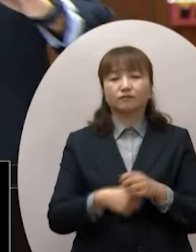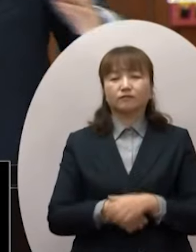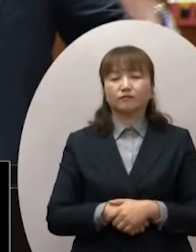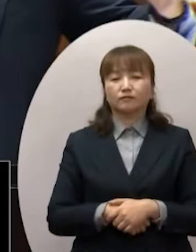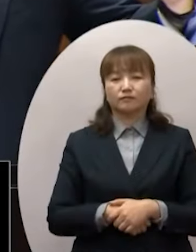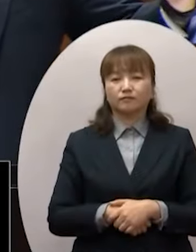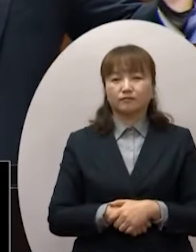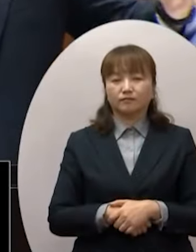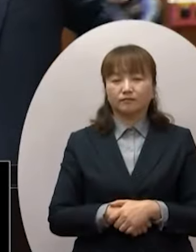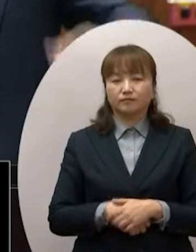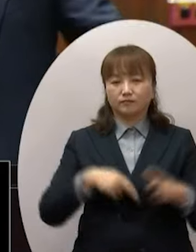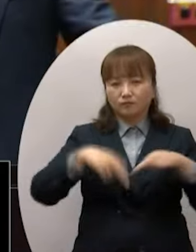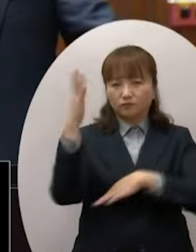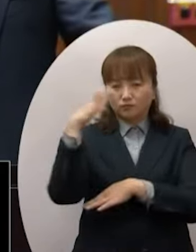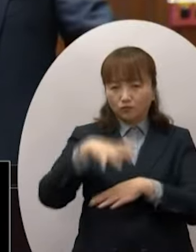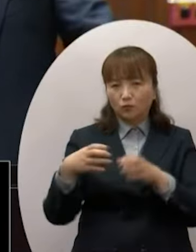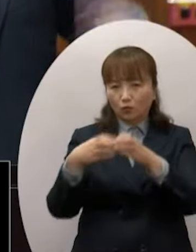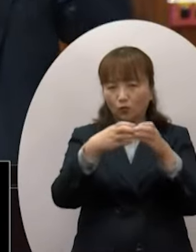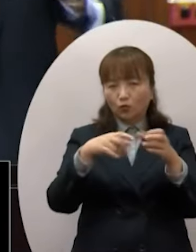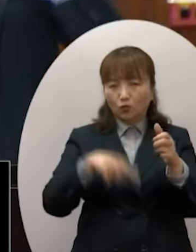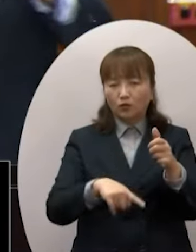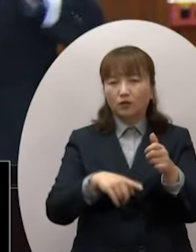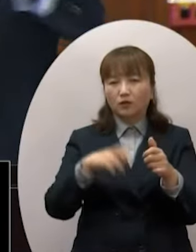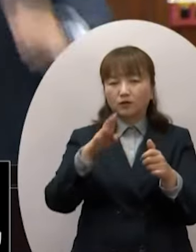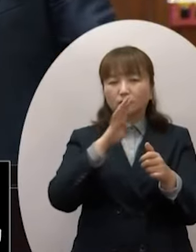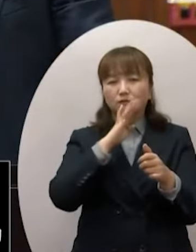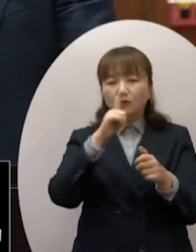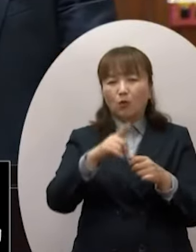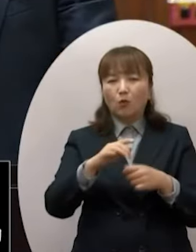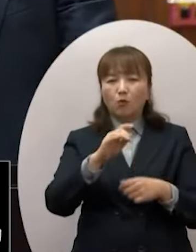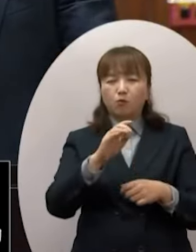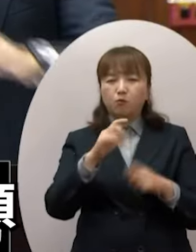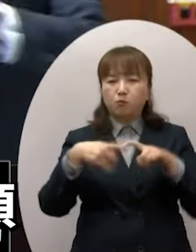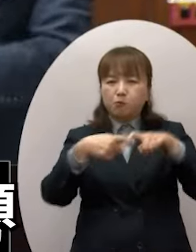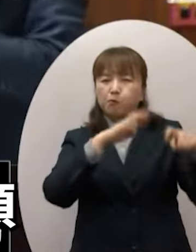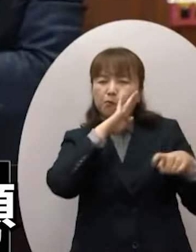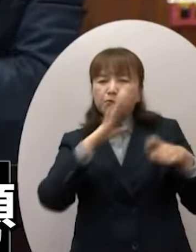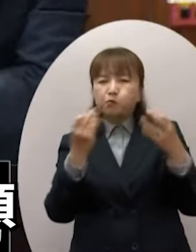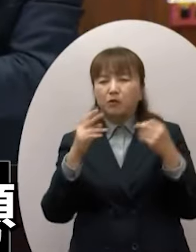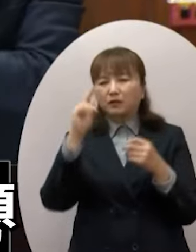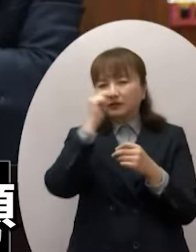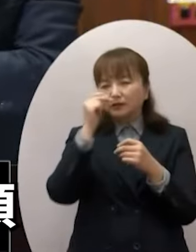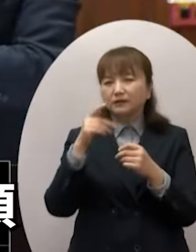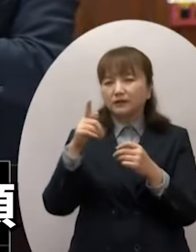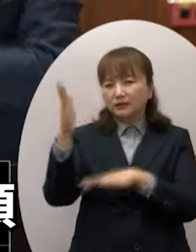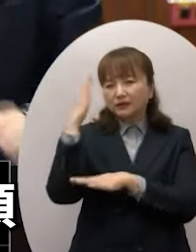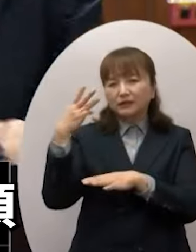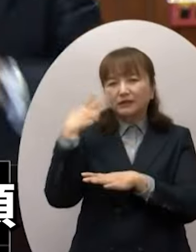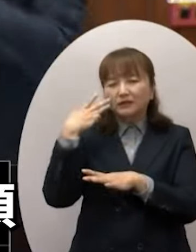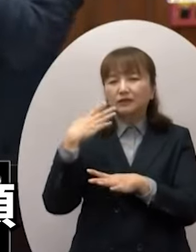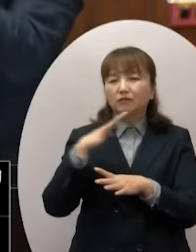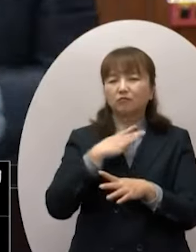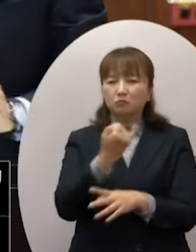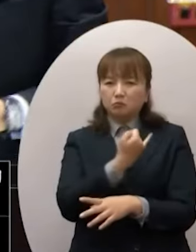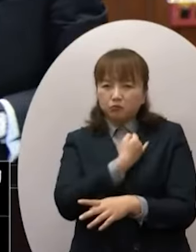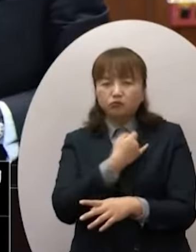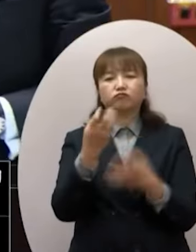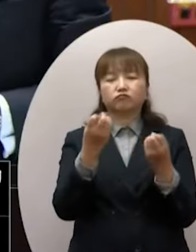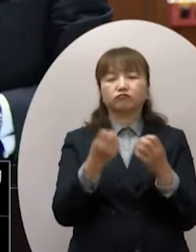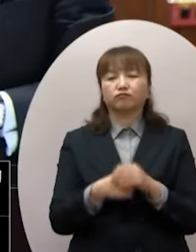你在行政院的团队，你没有拉帮结派了，没有向特定的政治势力低头。院